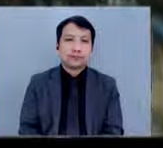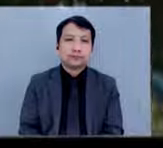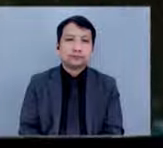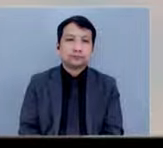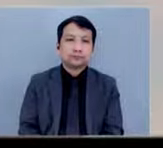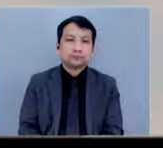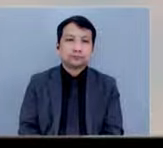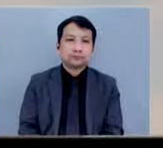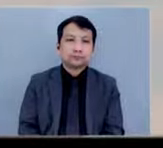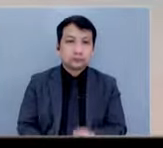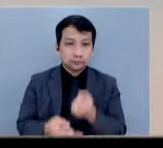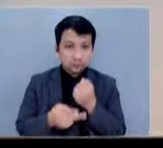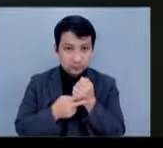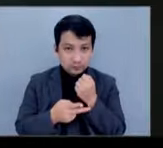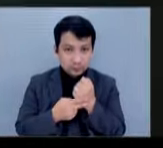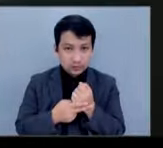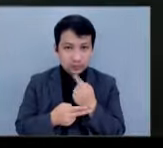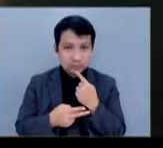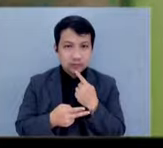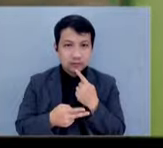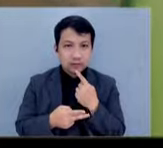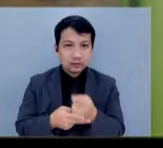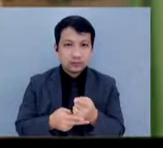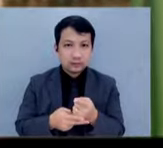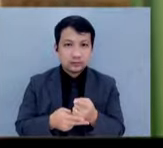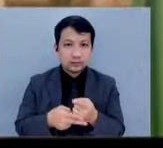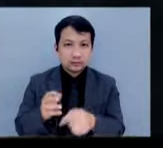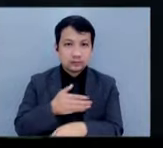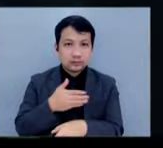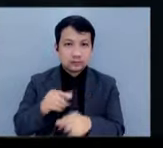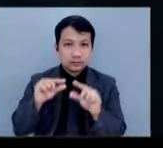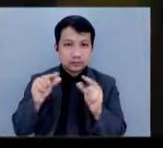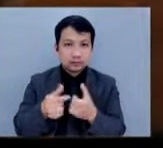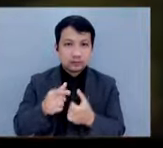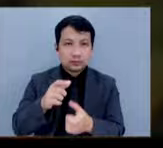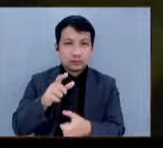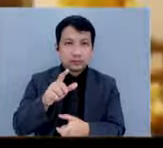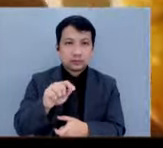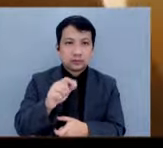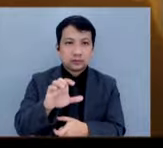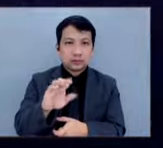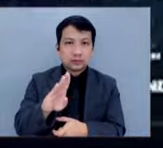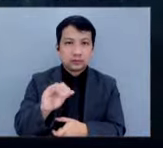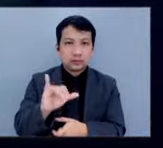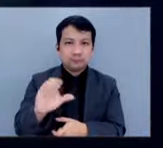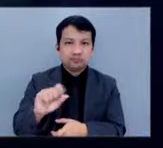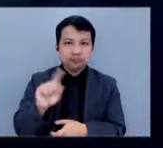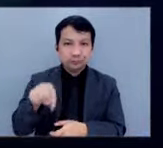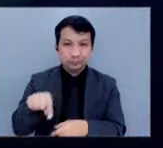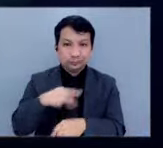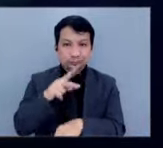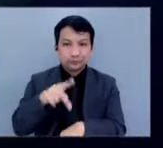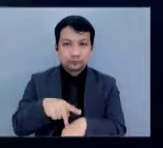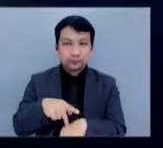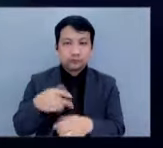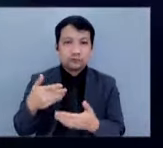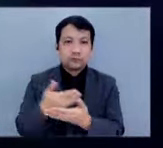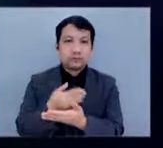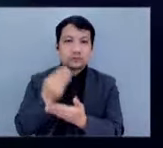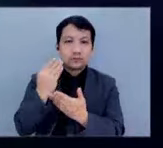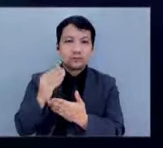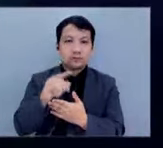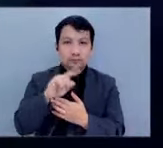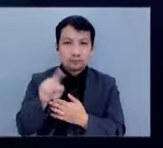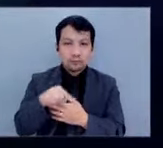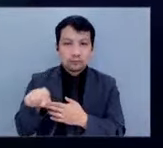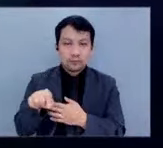Mag-ipon na rin Philo Dobby dahil magko-concert din ang grupong The Boys dito sa bansa. Para yan sa kanilang Generation